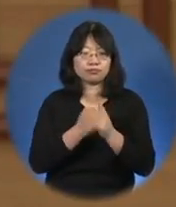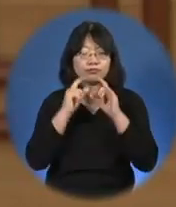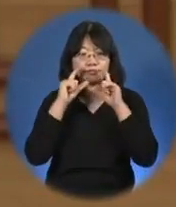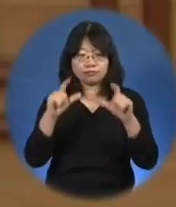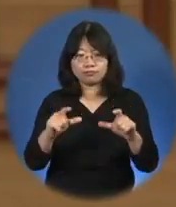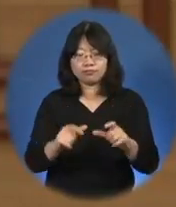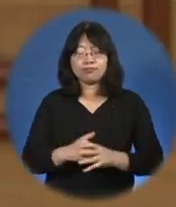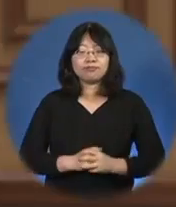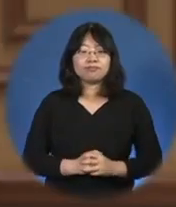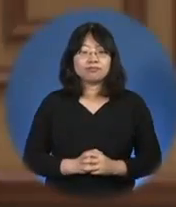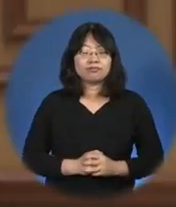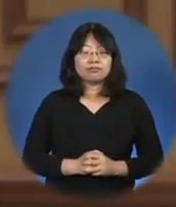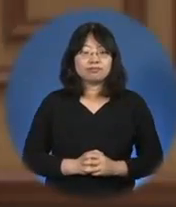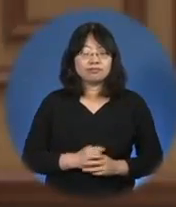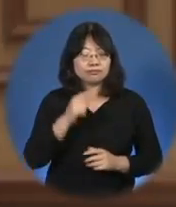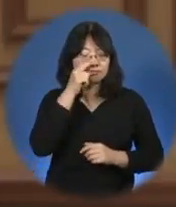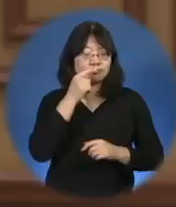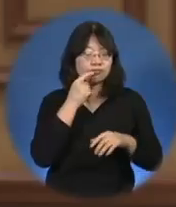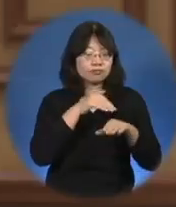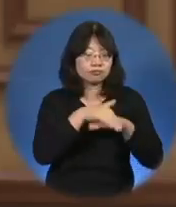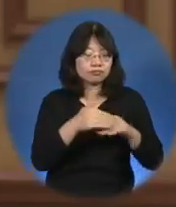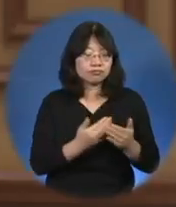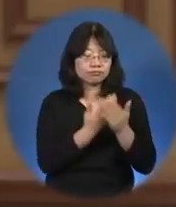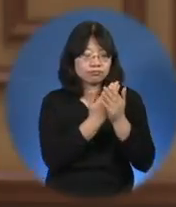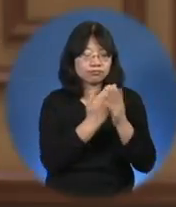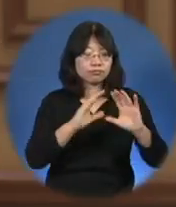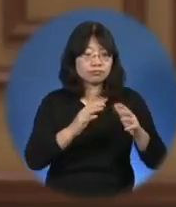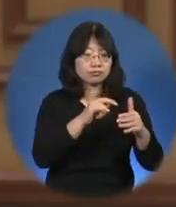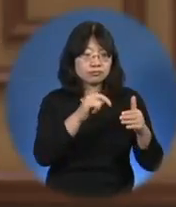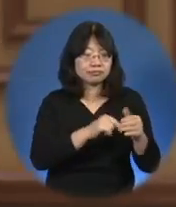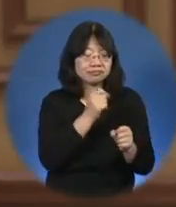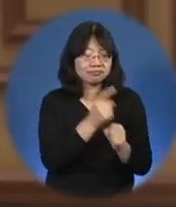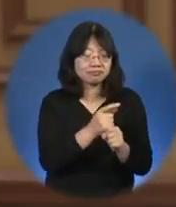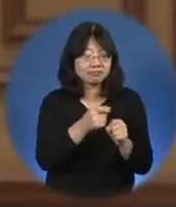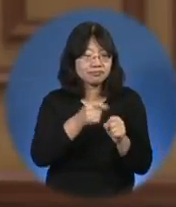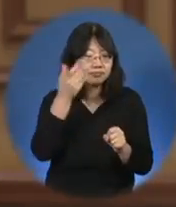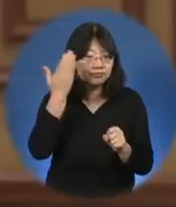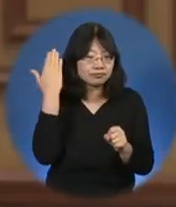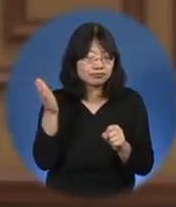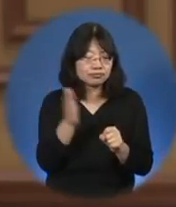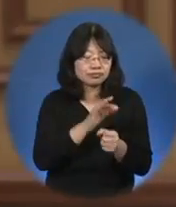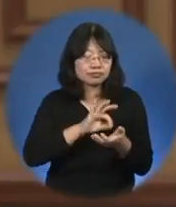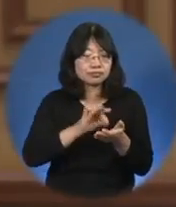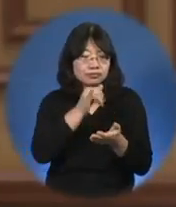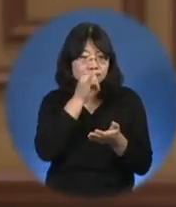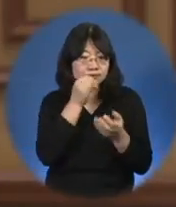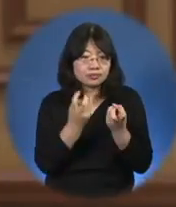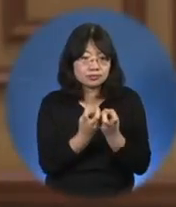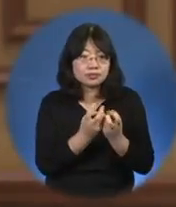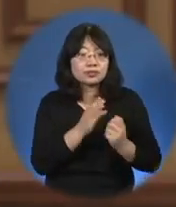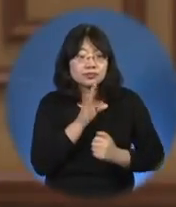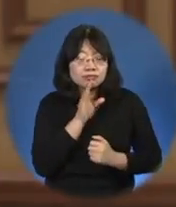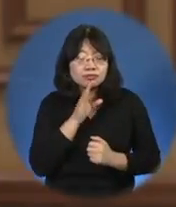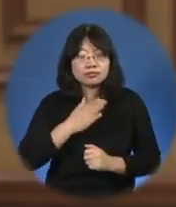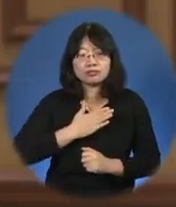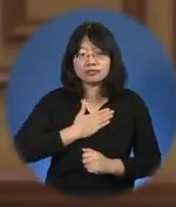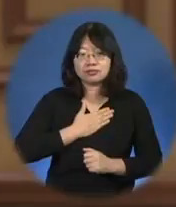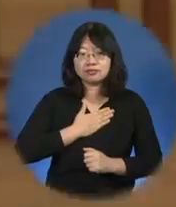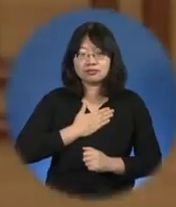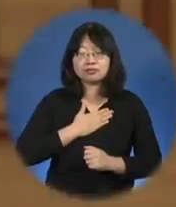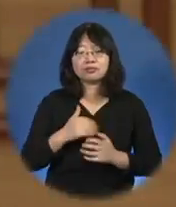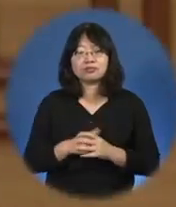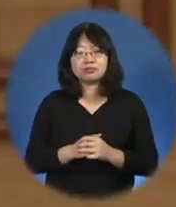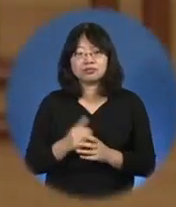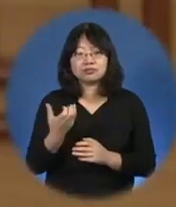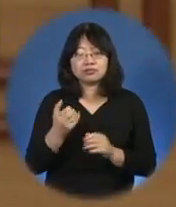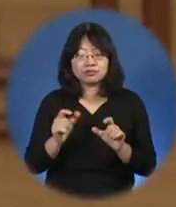이런 게 저 뭐 서구 민주주의가 좀 발전된 나라들에서는 이미 오래전부터 사용돼 왔은 그런 방식이라면서요? 예, 제가